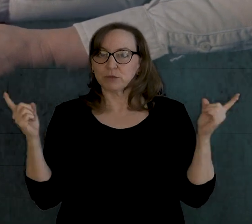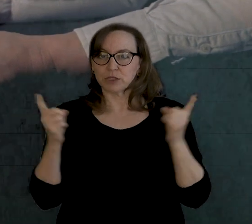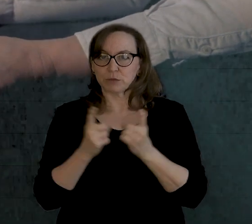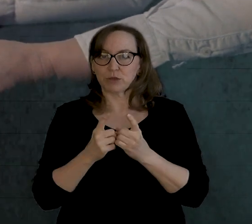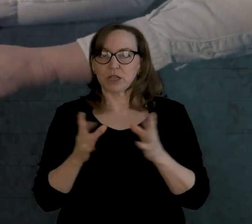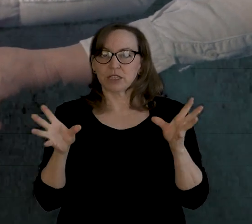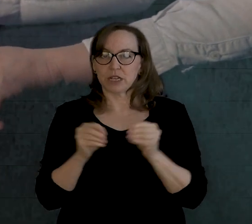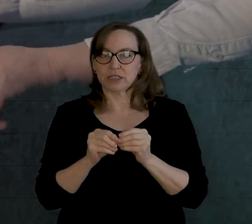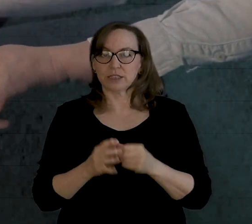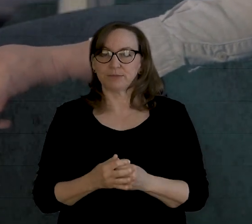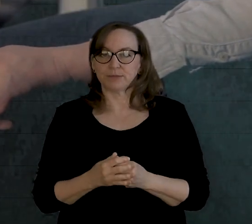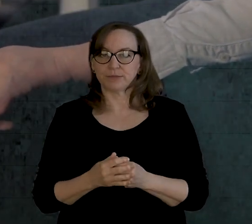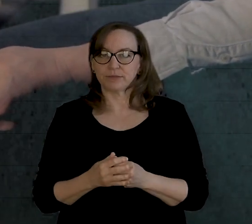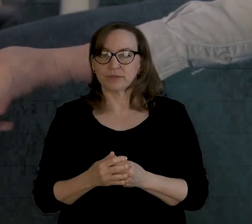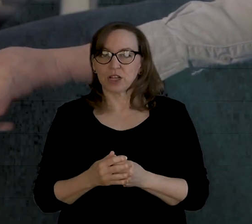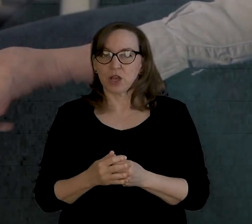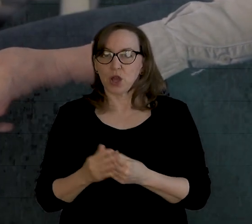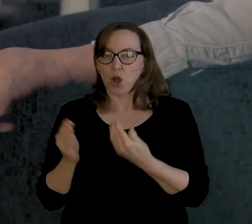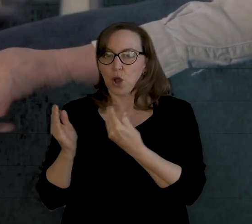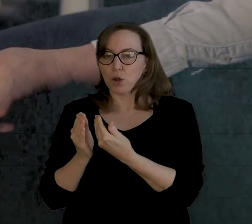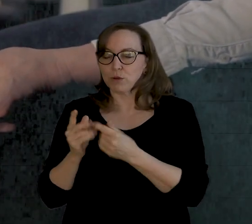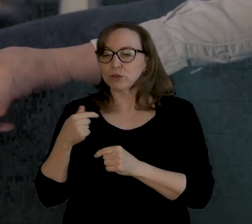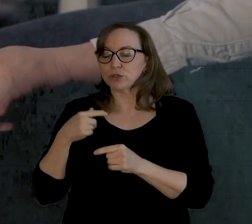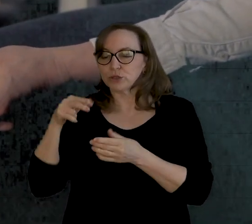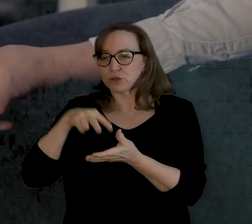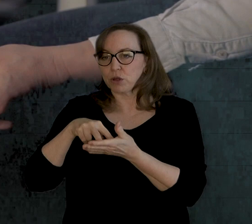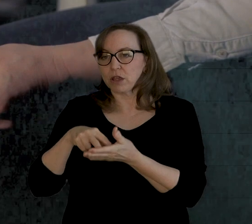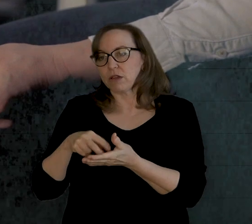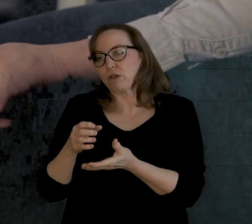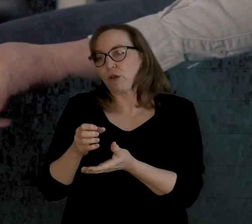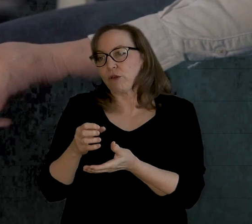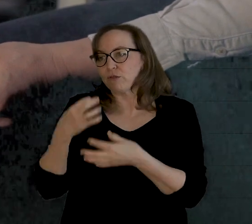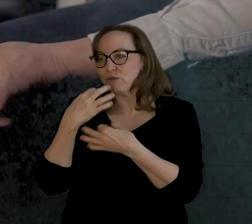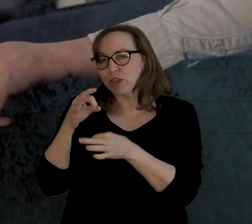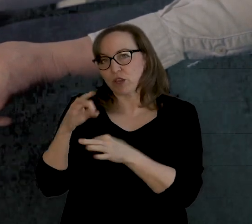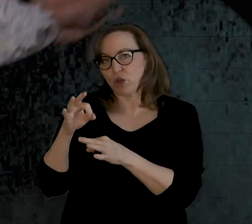zebrani. Obok stoi wino albo sok gronowy,